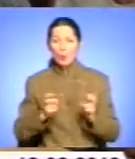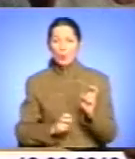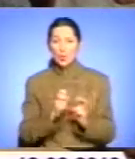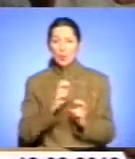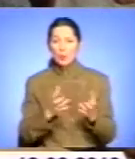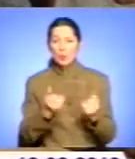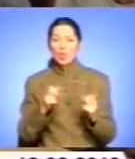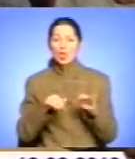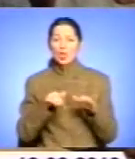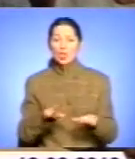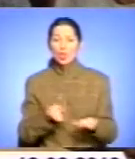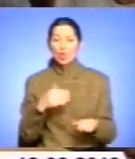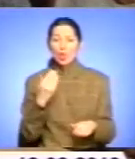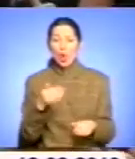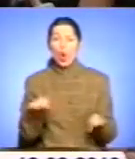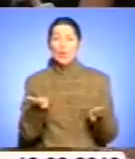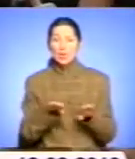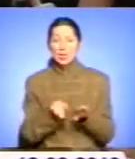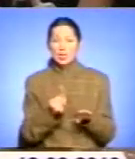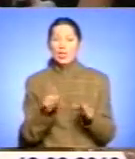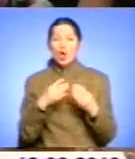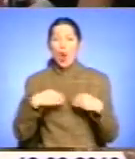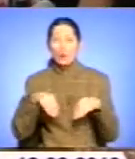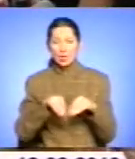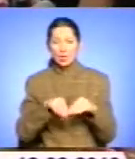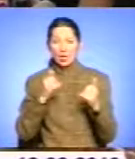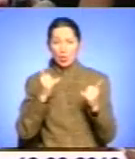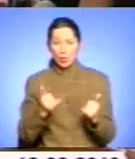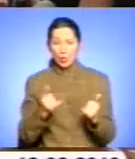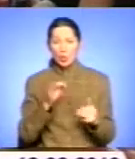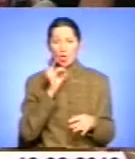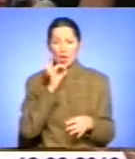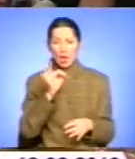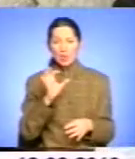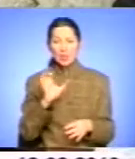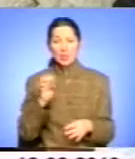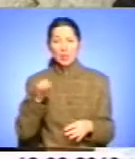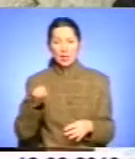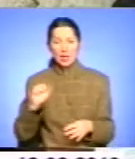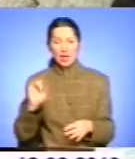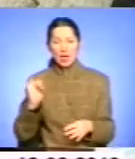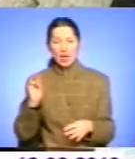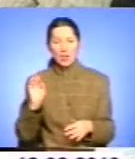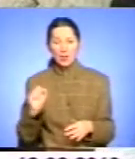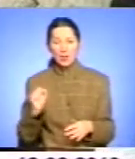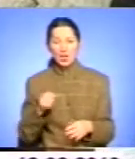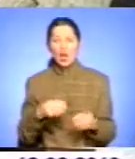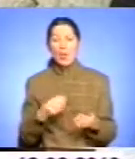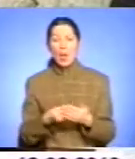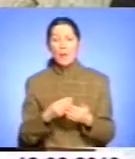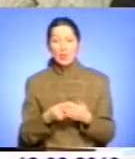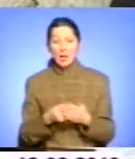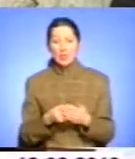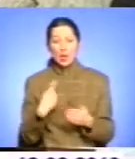приймати рішення щодо його закриття або об'єднання. На сьогодні, каже Сергій Тарашевський, на балансі обласної ради є 60